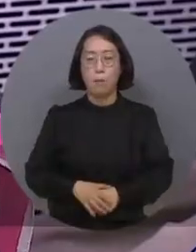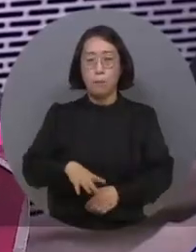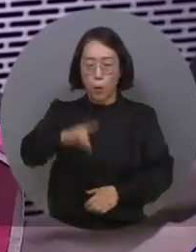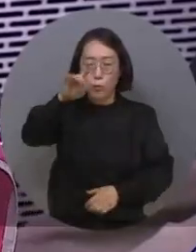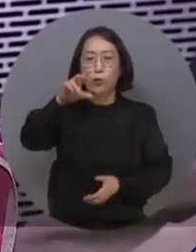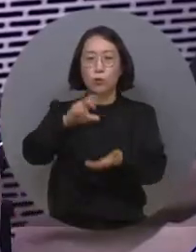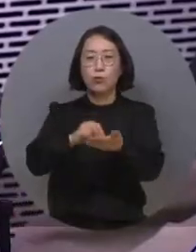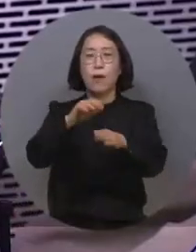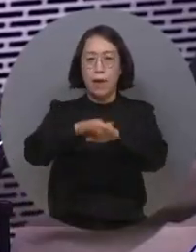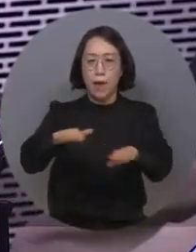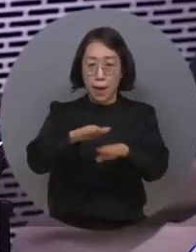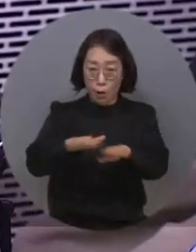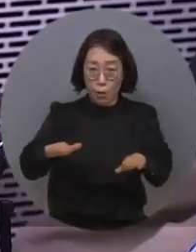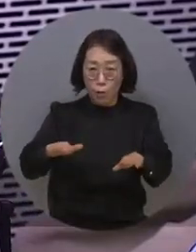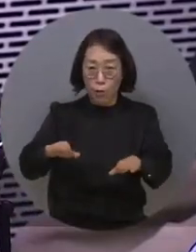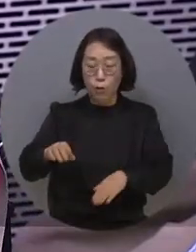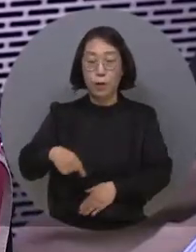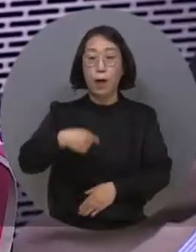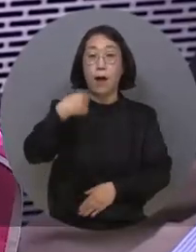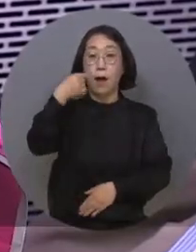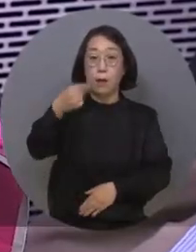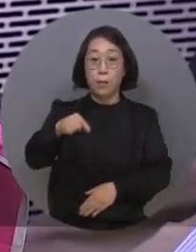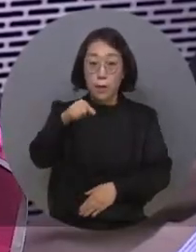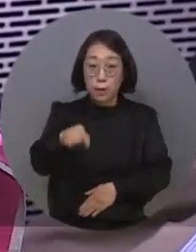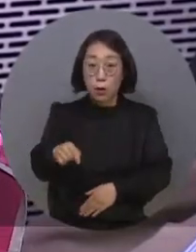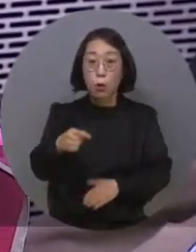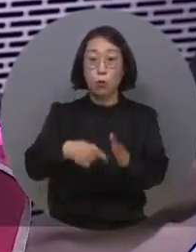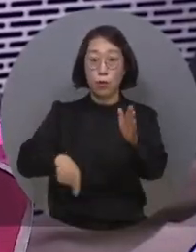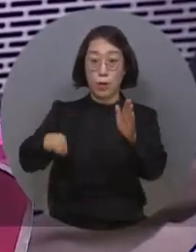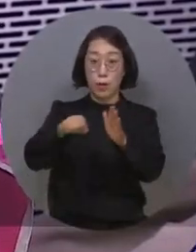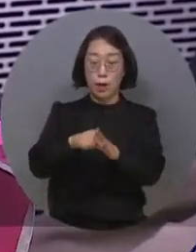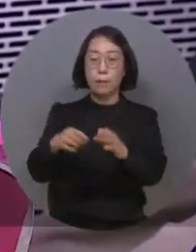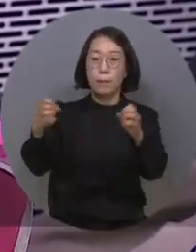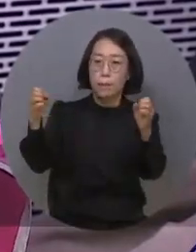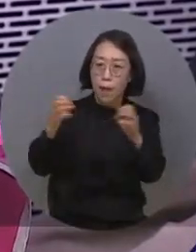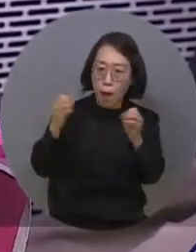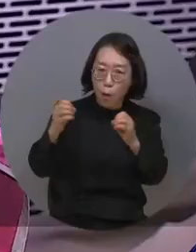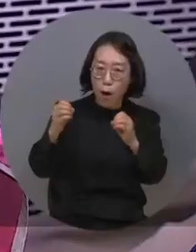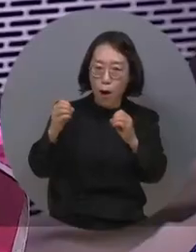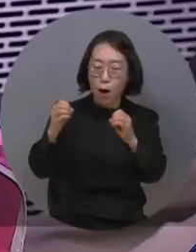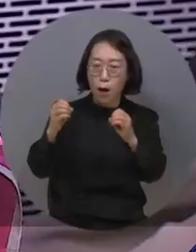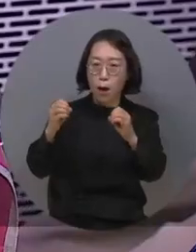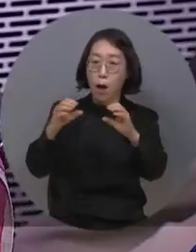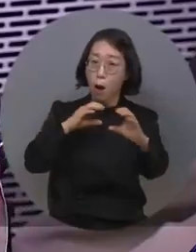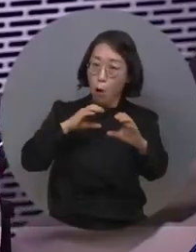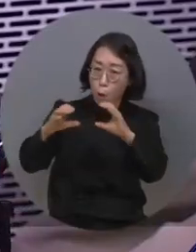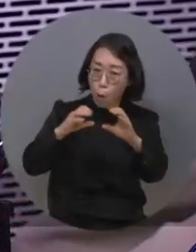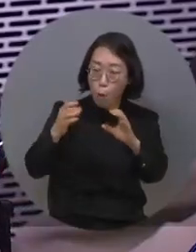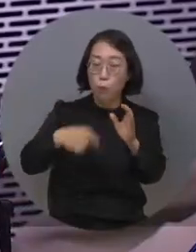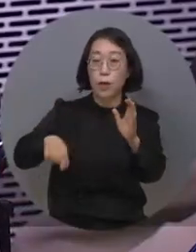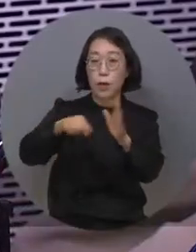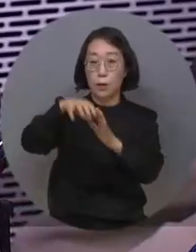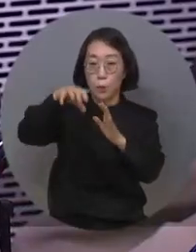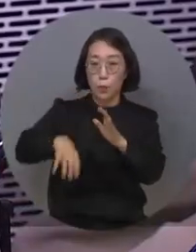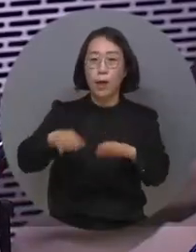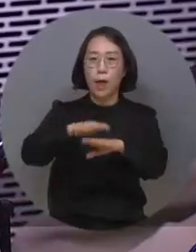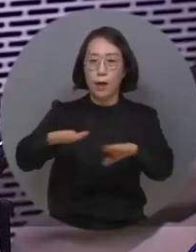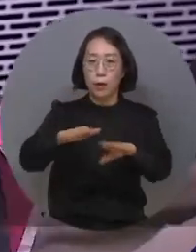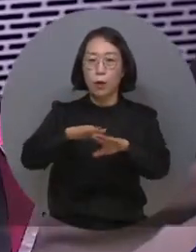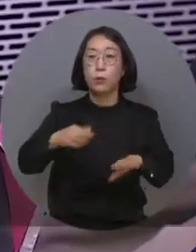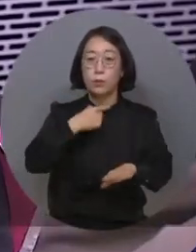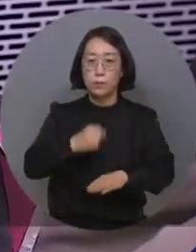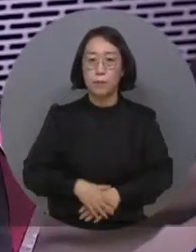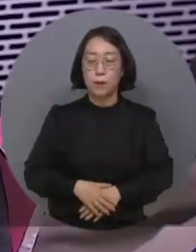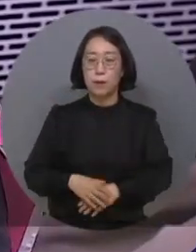먼저 해결하고 그것을 위한 대화 자리를 통해서 저희는 풀어가고 싶습니다.